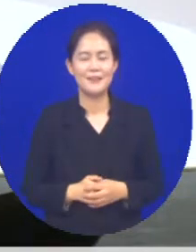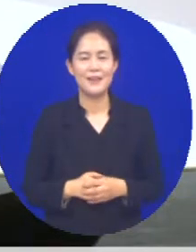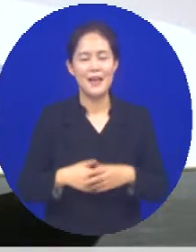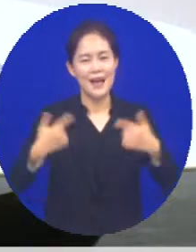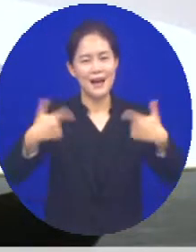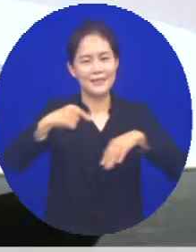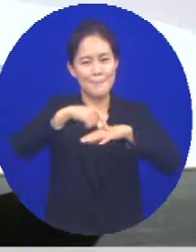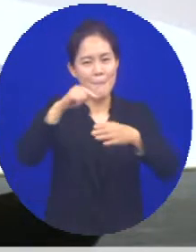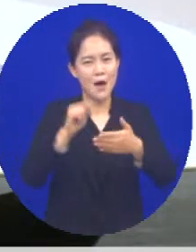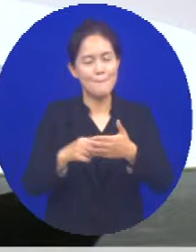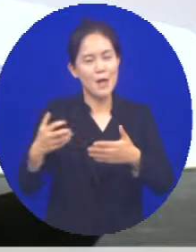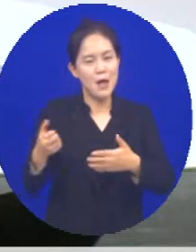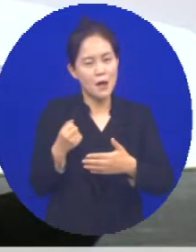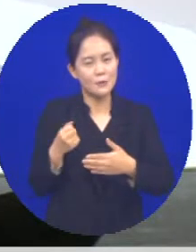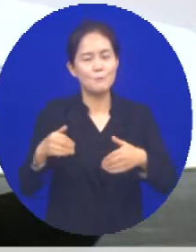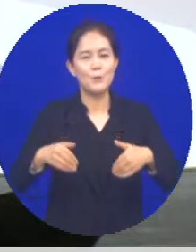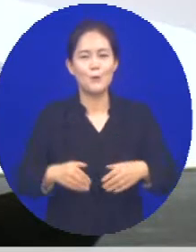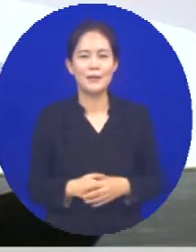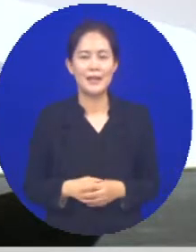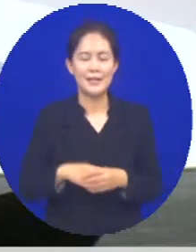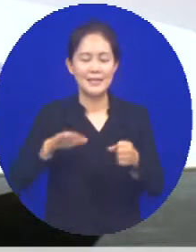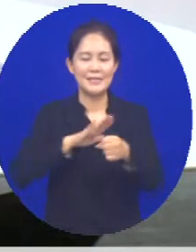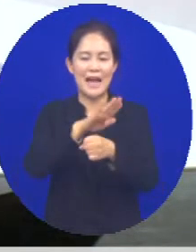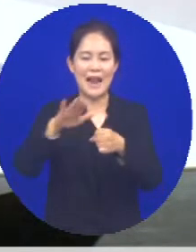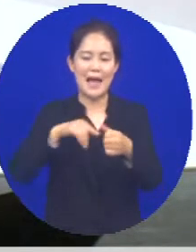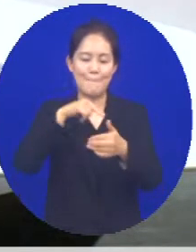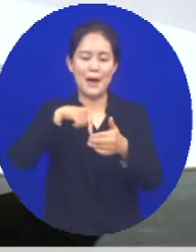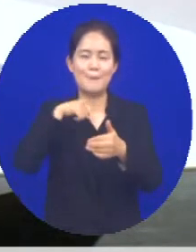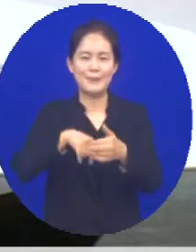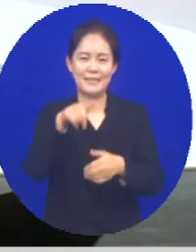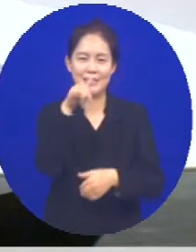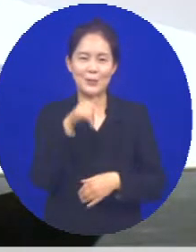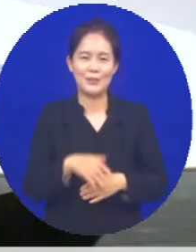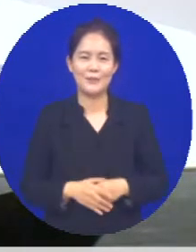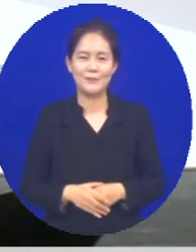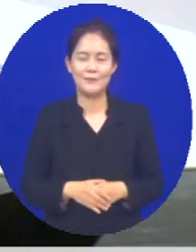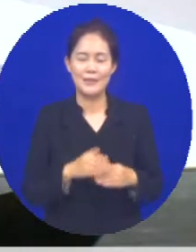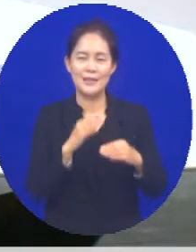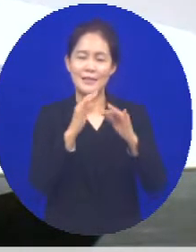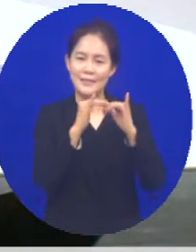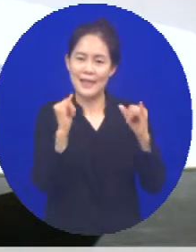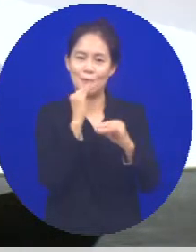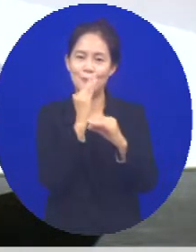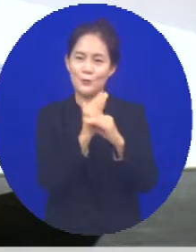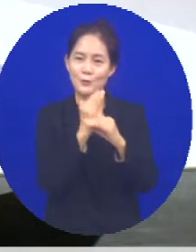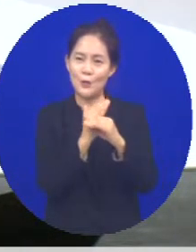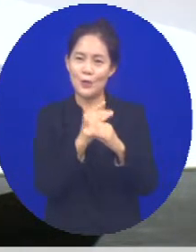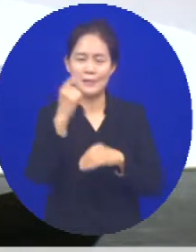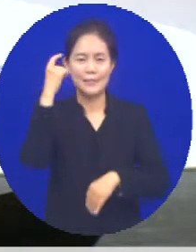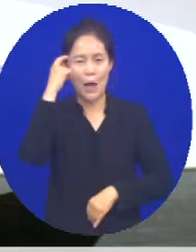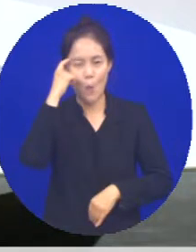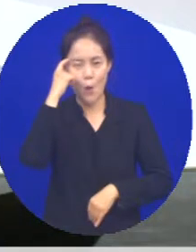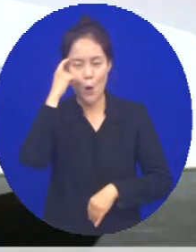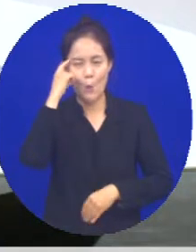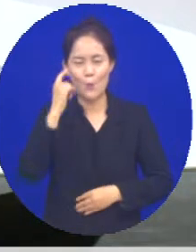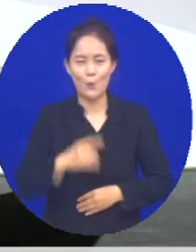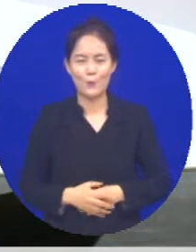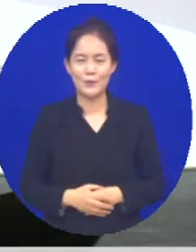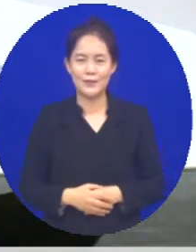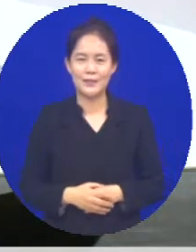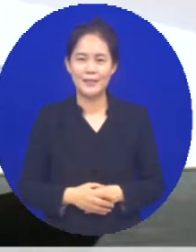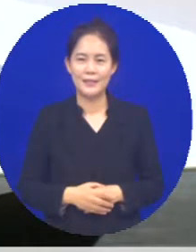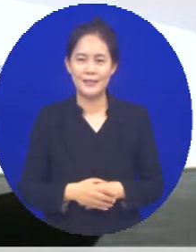전자 마음속에 가는 것은 잘 않으나 lm 중로 우리가 뭐 무슨